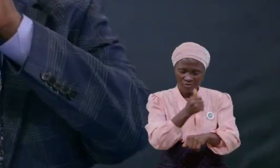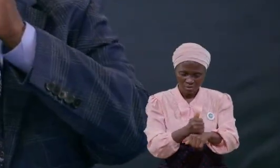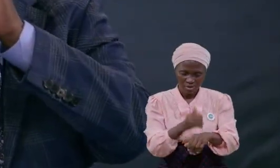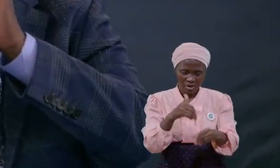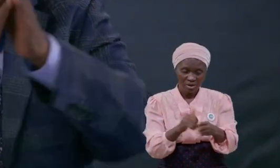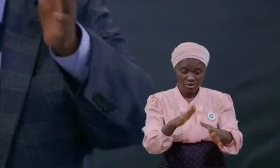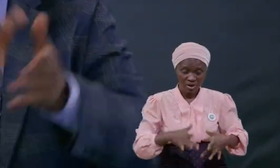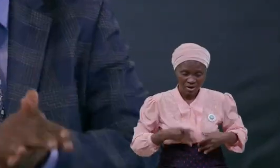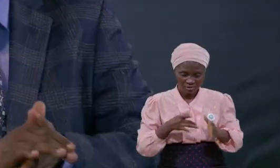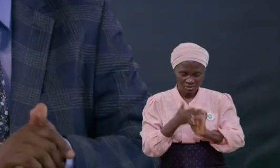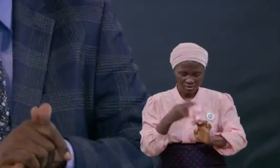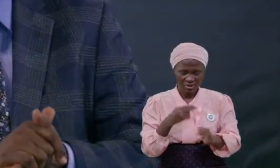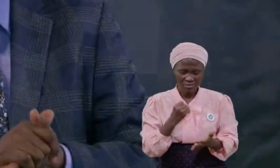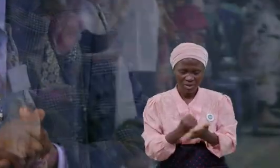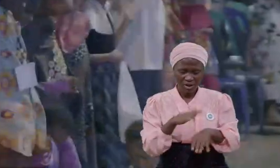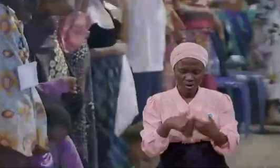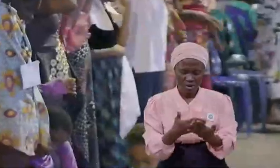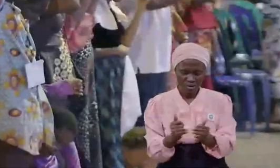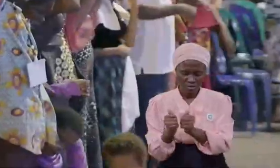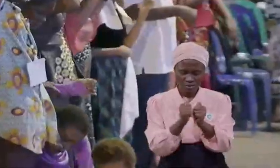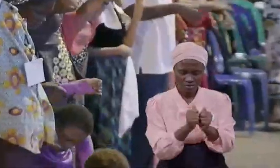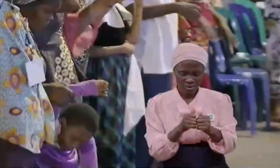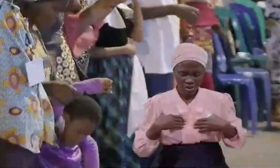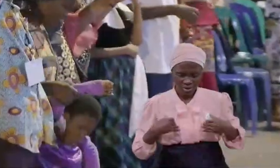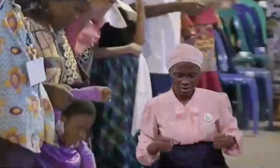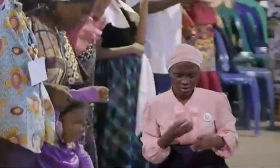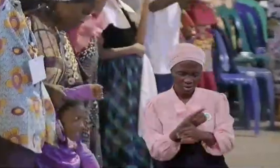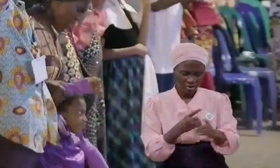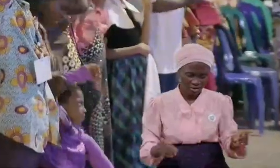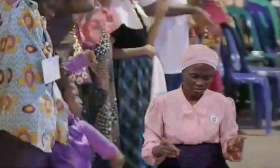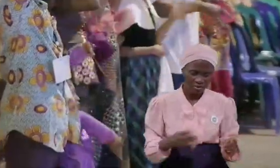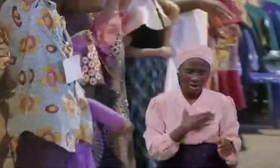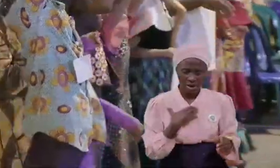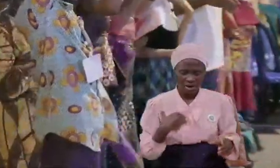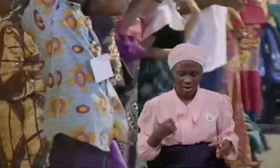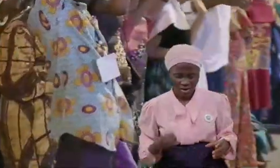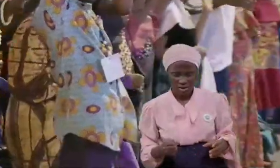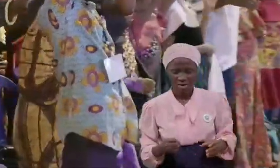Guérison, délivrance ensemble dans ta vie. C'est fait.